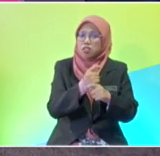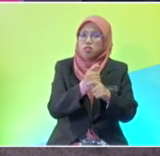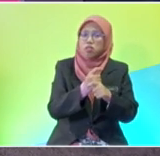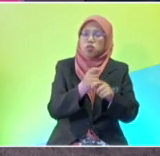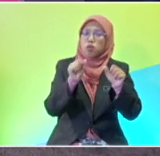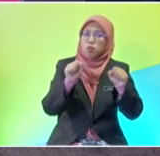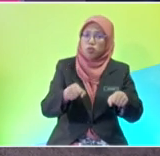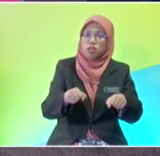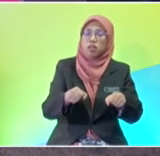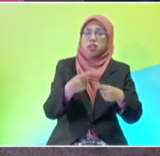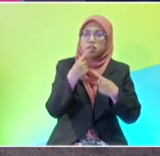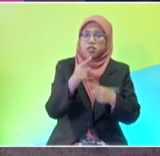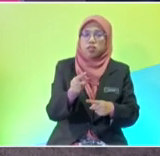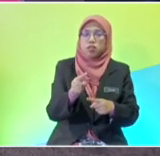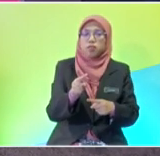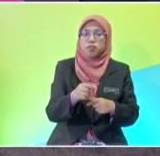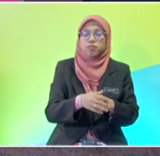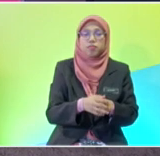kalau soalnya